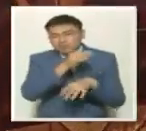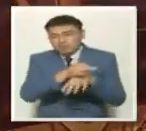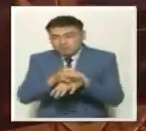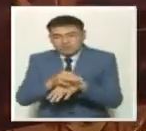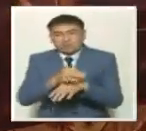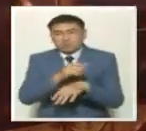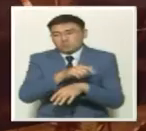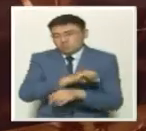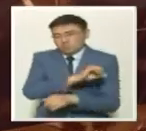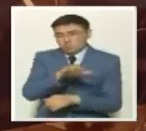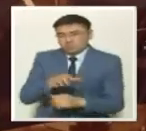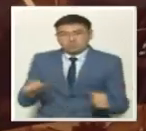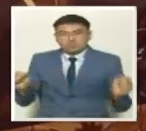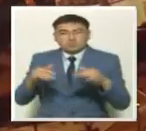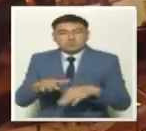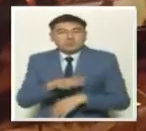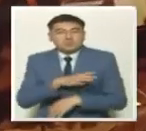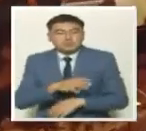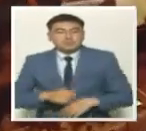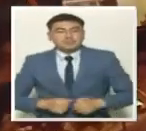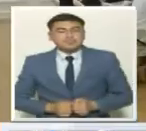қатысты. Толығырақ Жансай Орызбайдың сюжетінде.